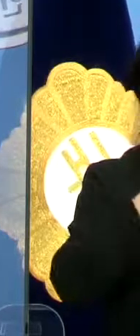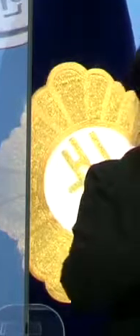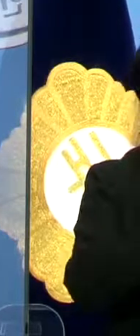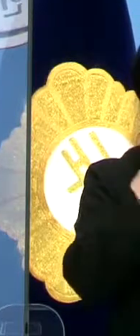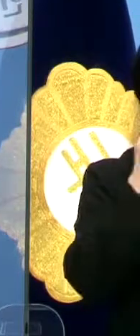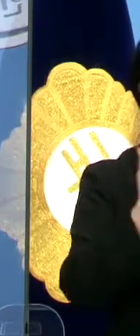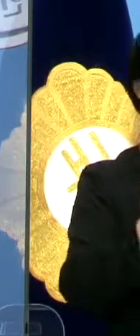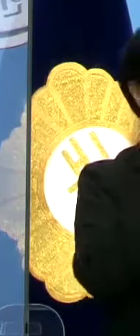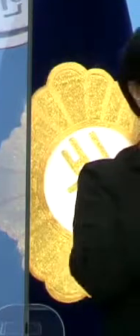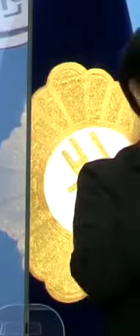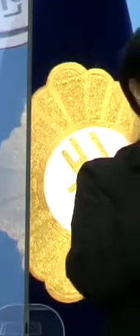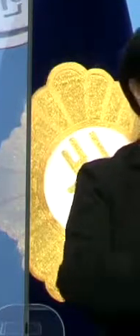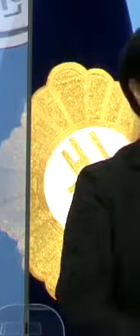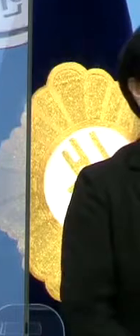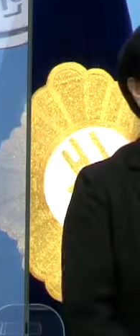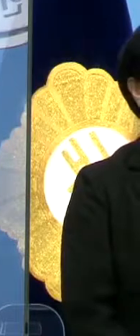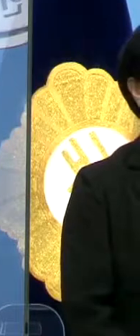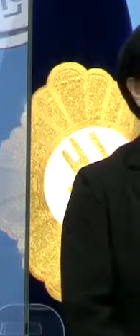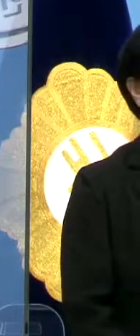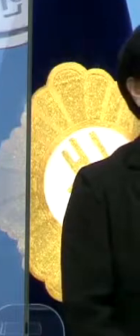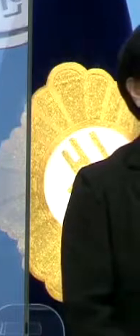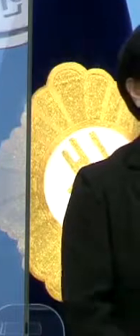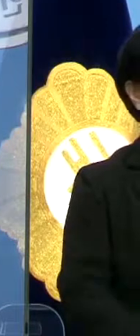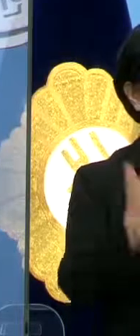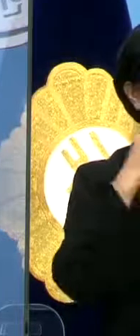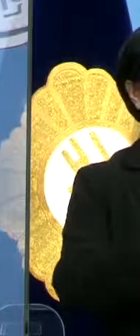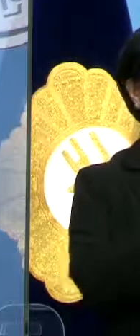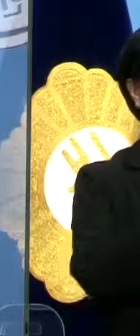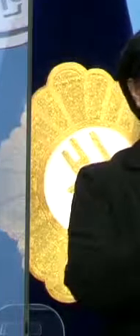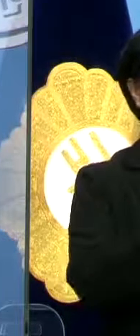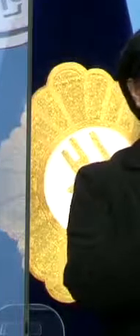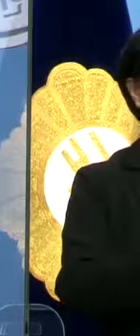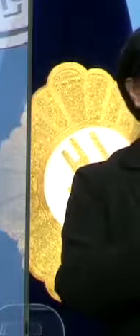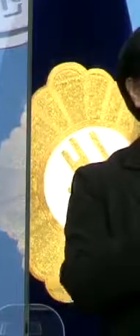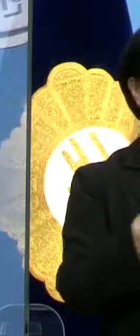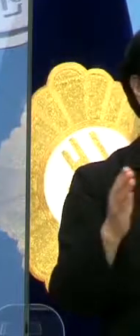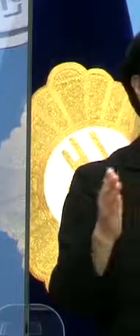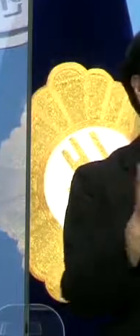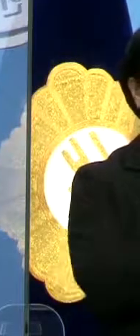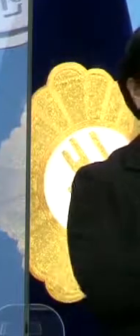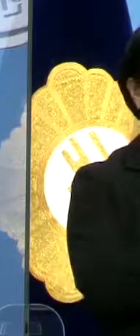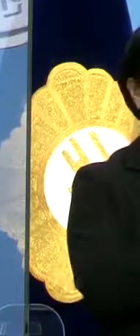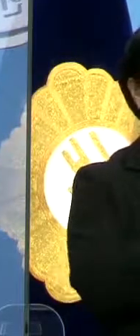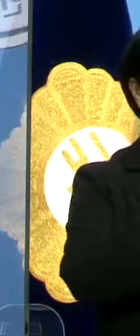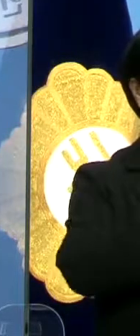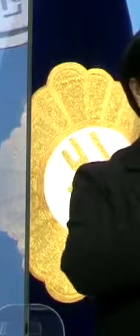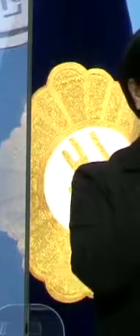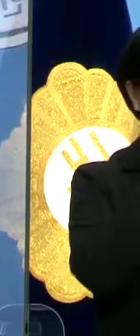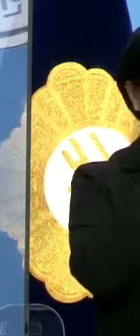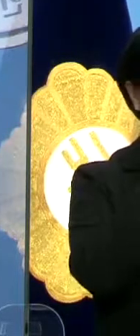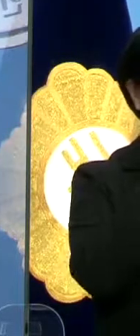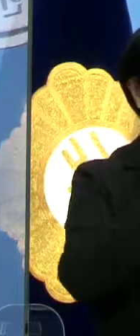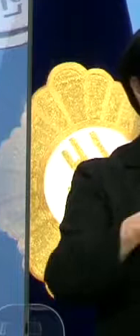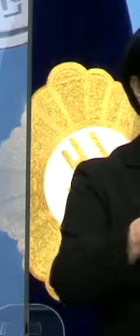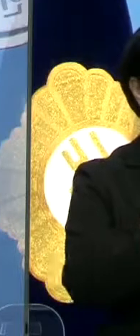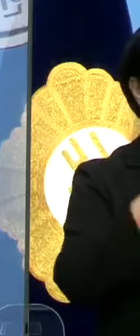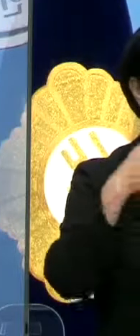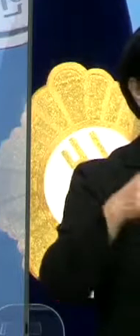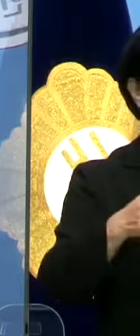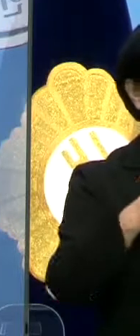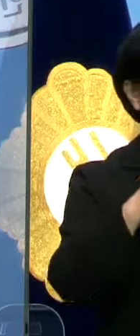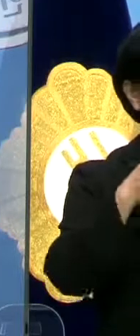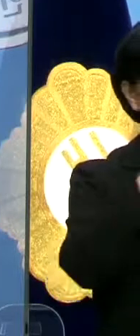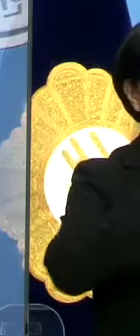명확히 알 수 있게 해 주었습니다 어 지난 2월 21일 부터 쭉 부도가 나왔는데요 어 마프 고유 동규